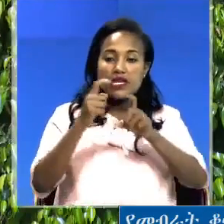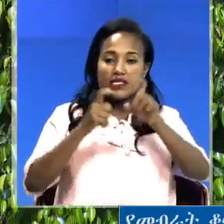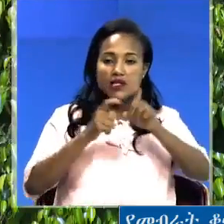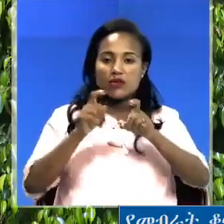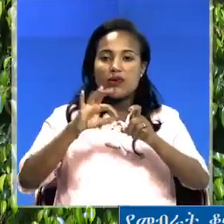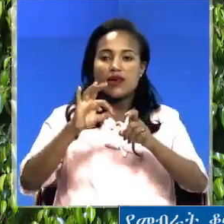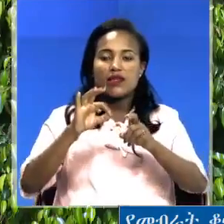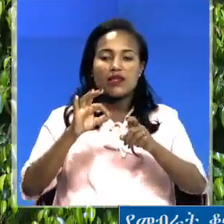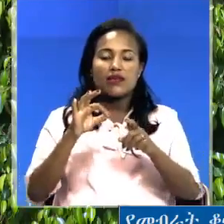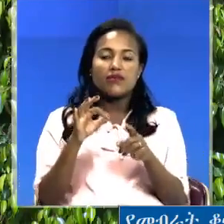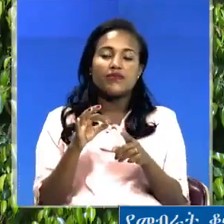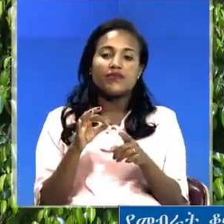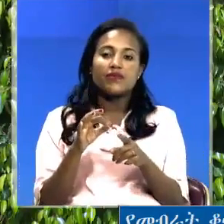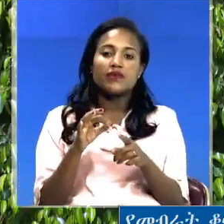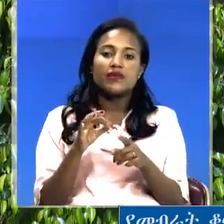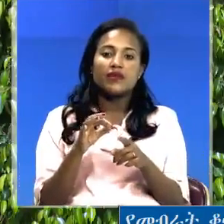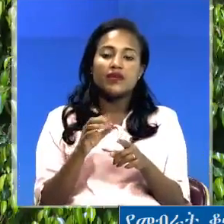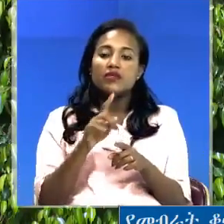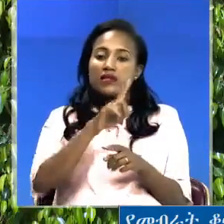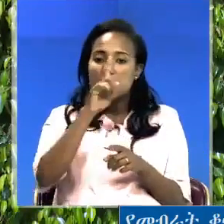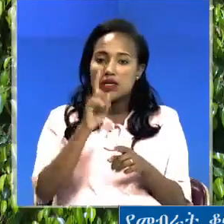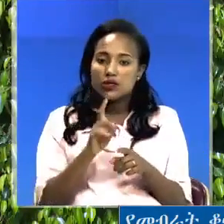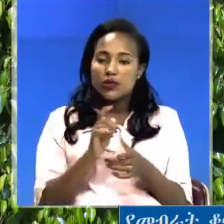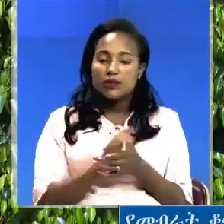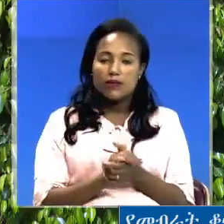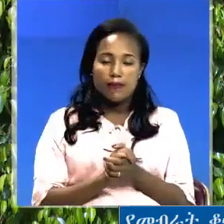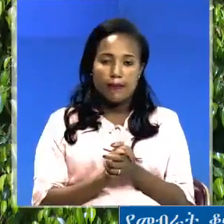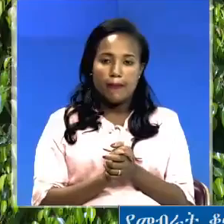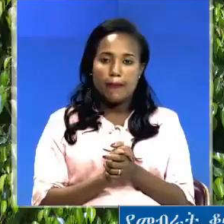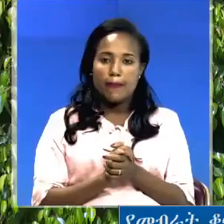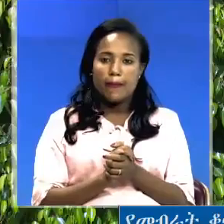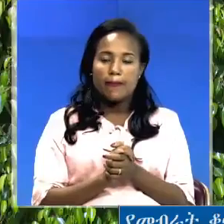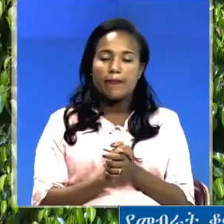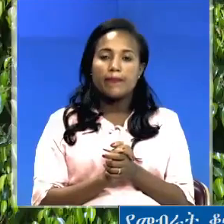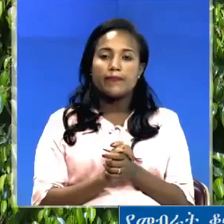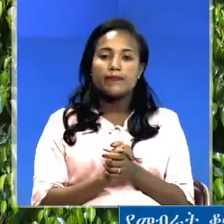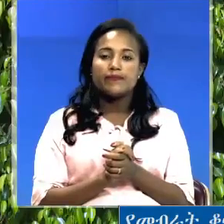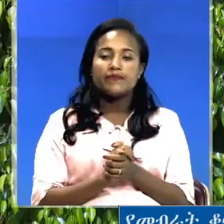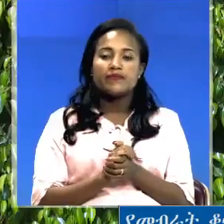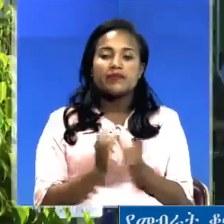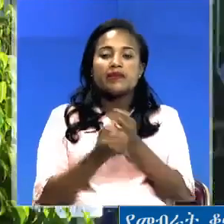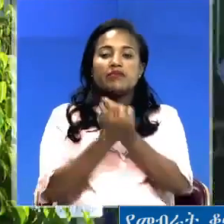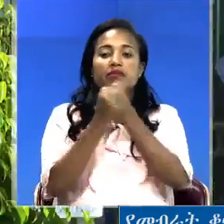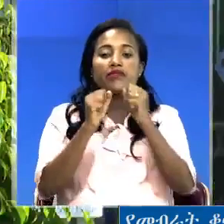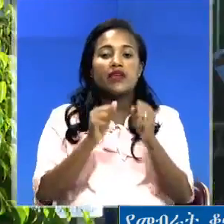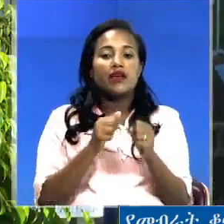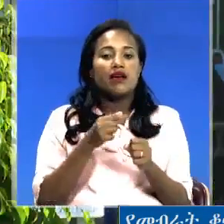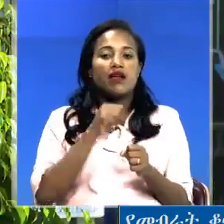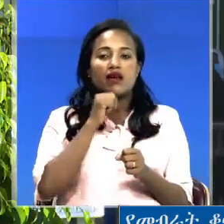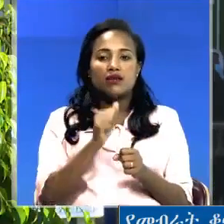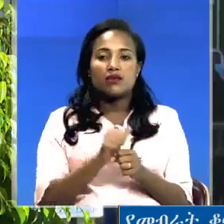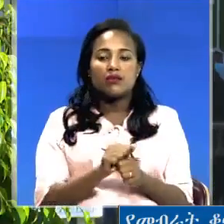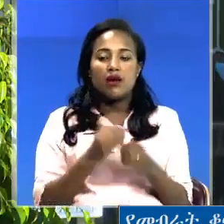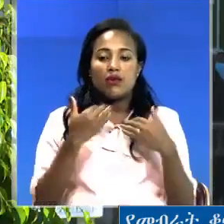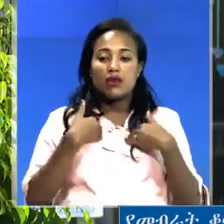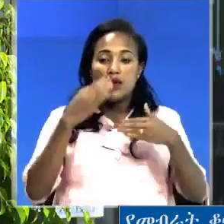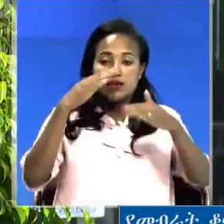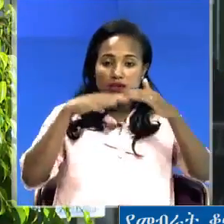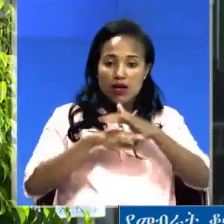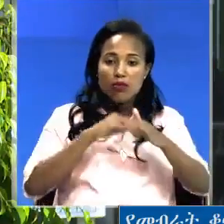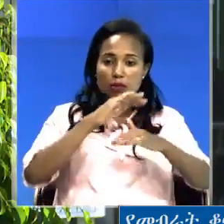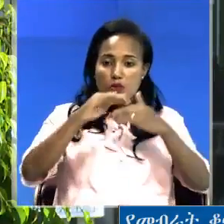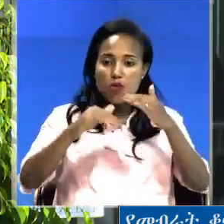ባለክስም ስራ አስኪያጁን እነሱን ጠይቃቸው ነው የሚለኝ ምን መፍትሄ ላገኛል ቻል። አሁን እዚህ ስትገባ አሁን ያለው በሙሉ ቅሬታ ሰሚ